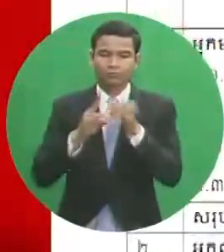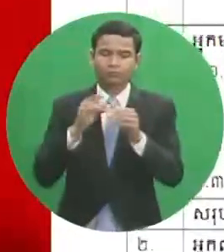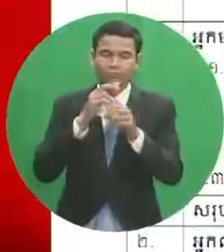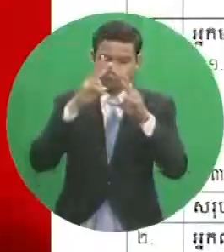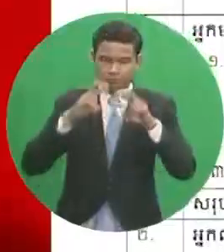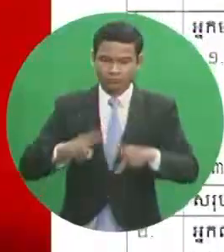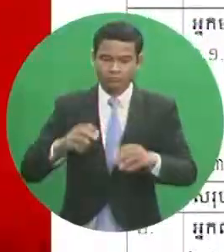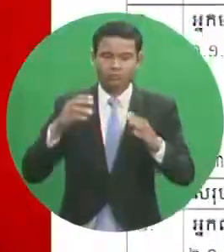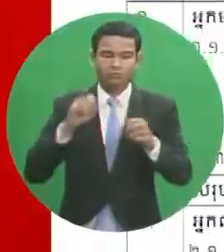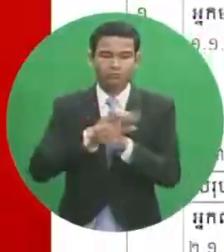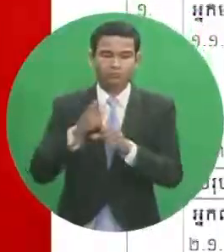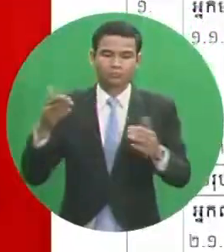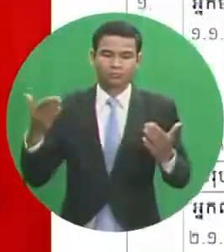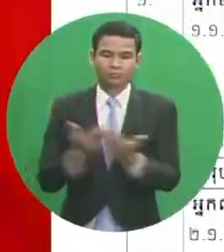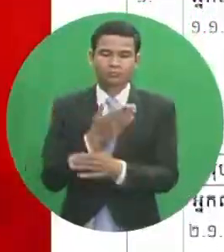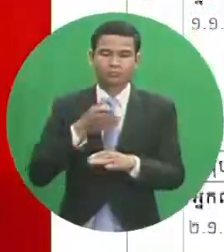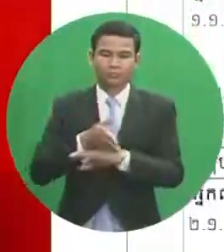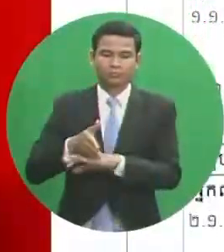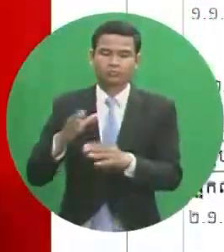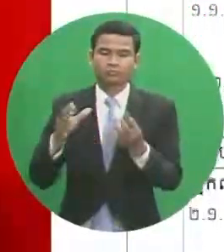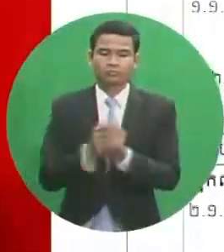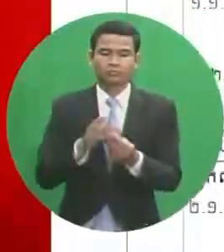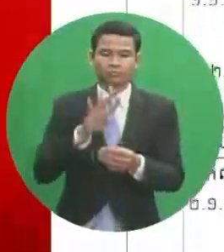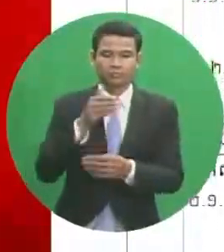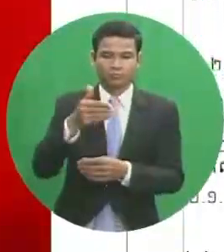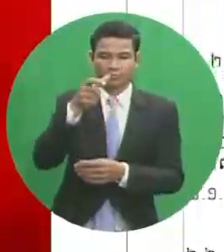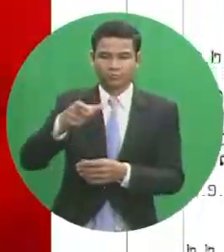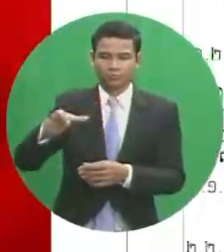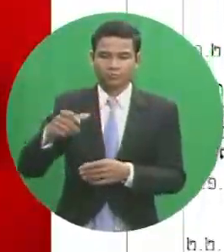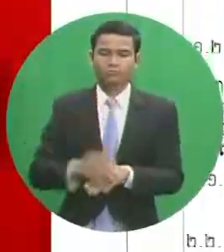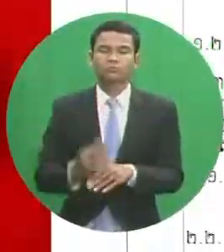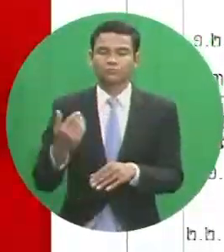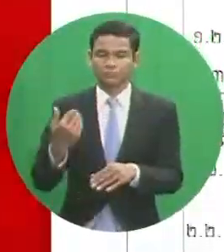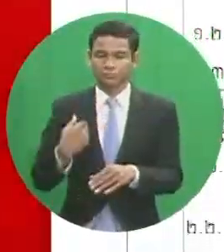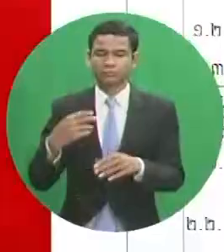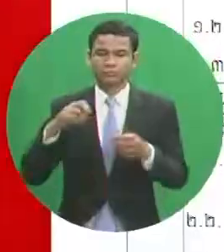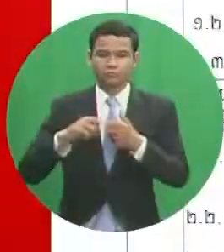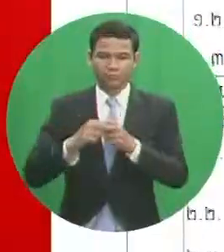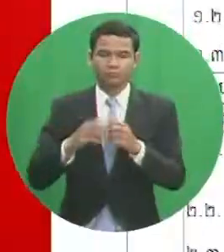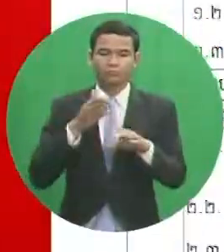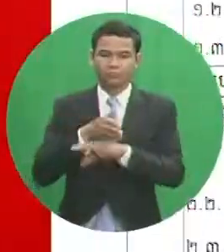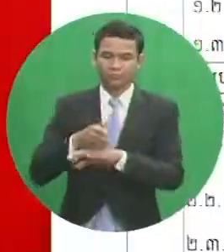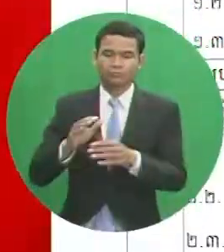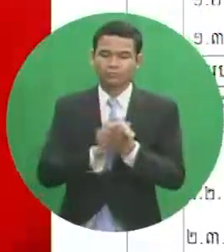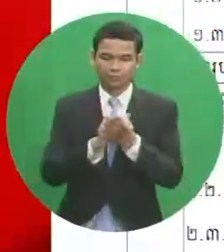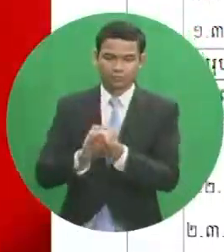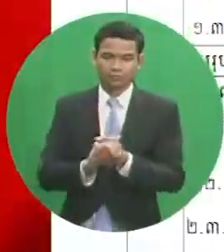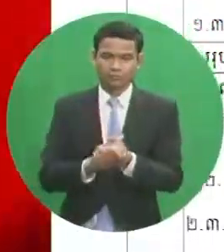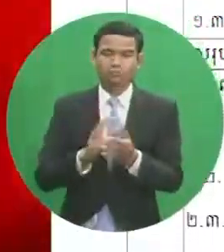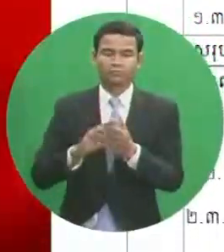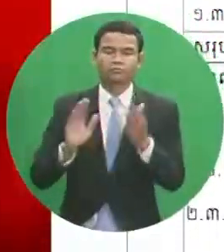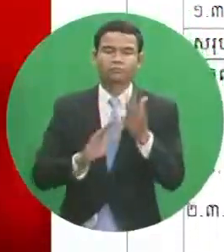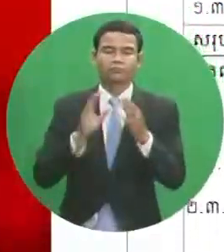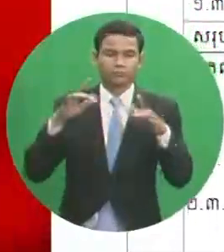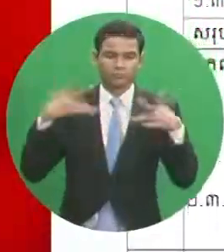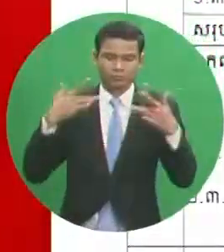កឃើញអ្នកឆ្លងជំងឺ COVID-19 ថ្មីចំនួន49នាក់ក្នុងនោះករណីឆ្លងនៅក្នុងសហគមន៍នៃព្រឹត្តិ